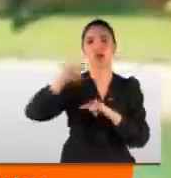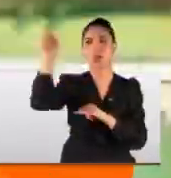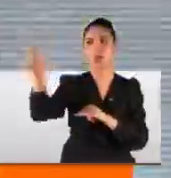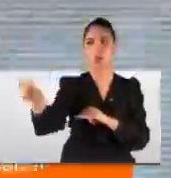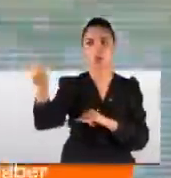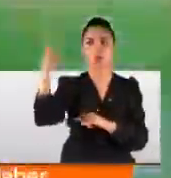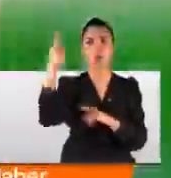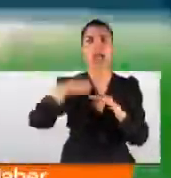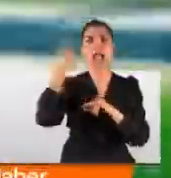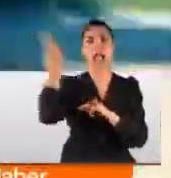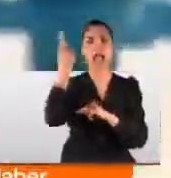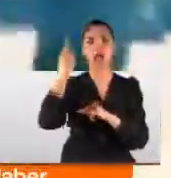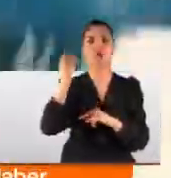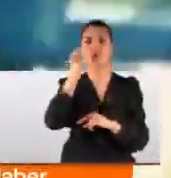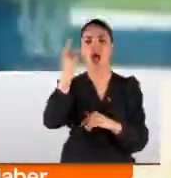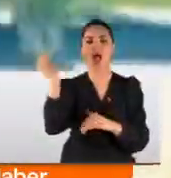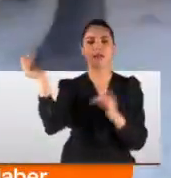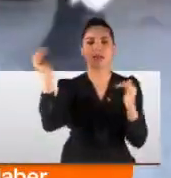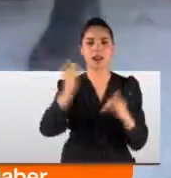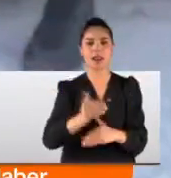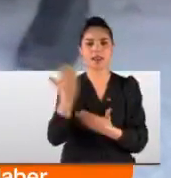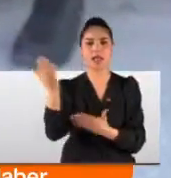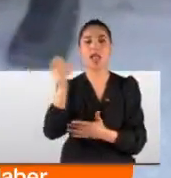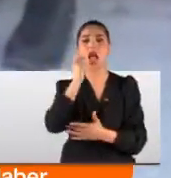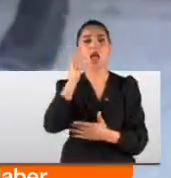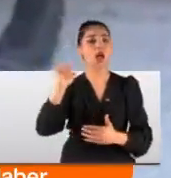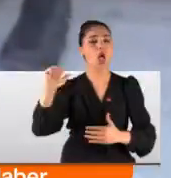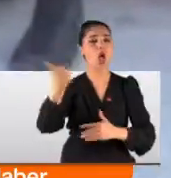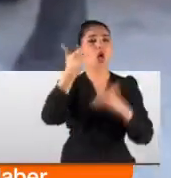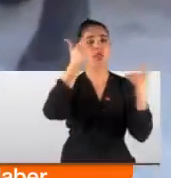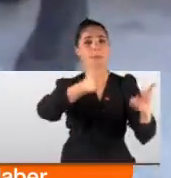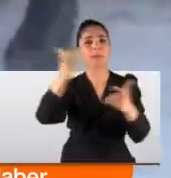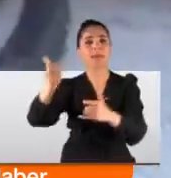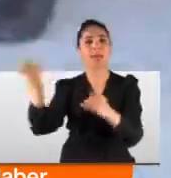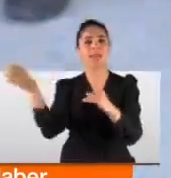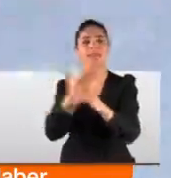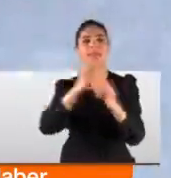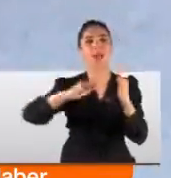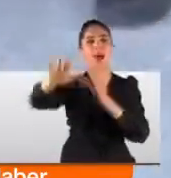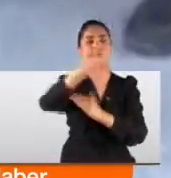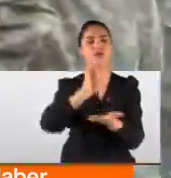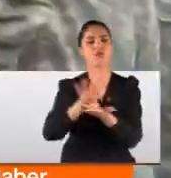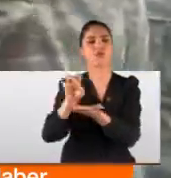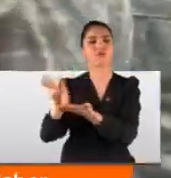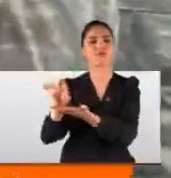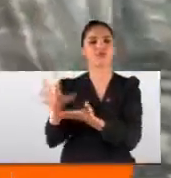Akar helikopterle Çankaya Köşkü'ne gitti. Ankara'nın kritik noktaları darbecilerden